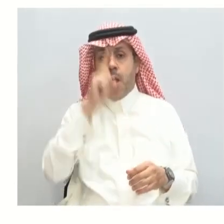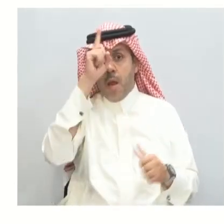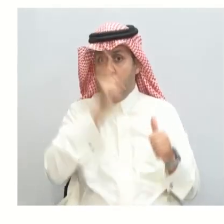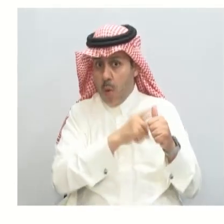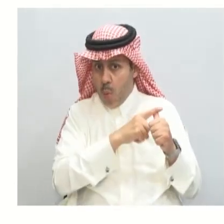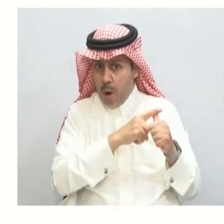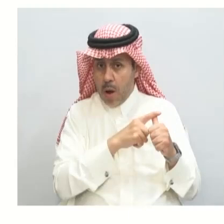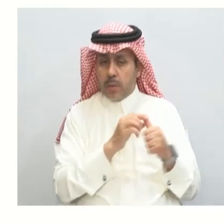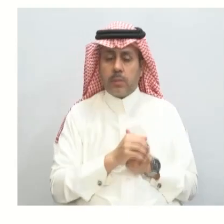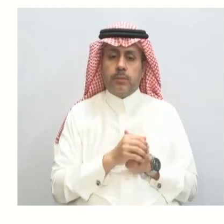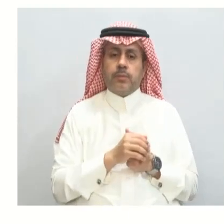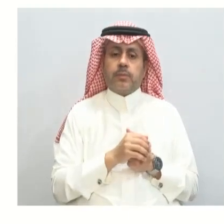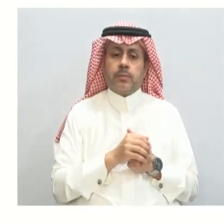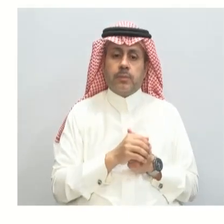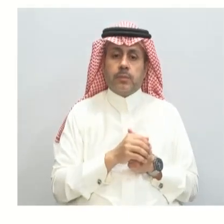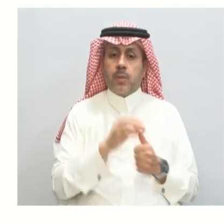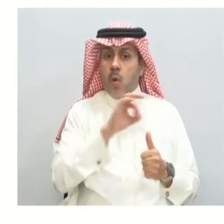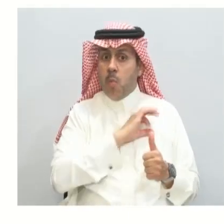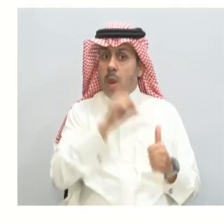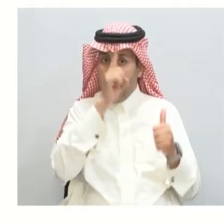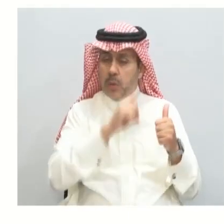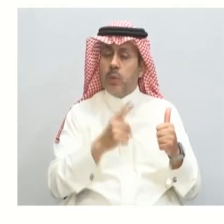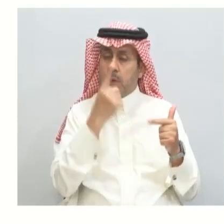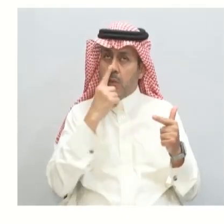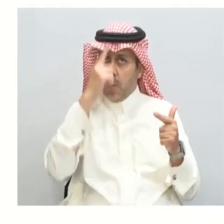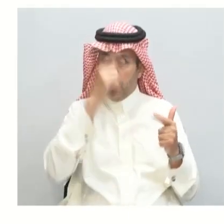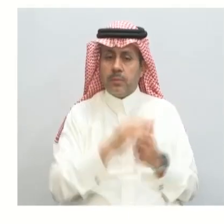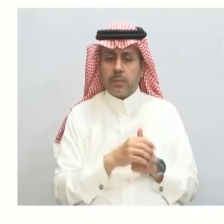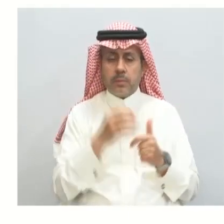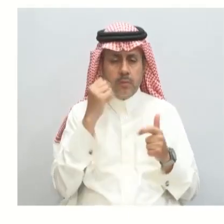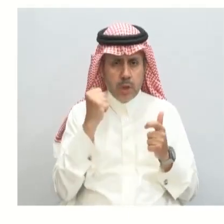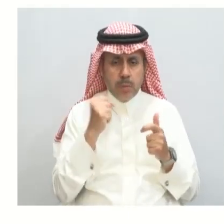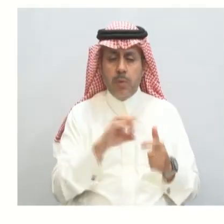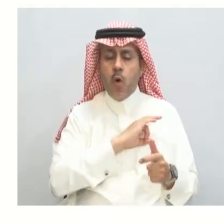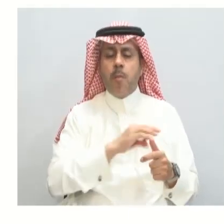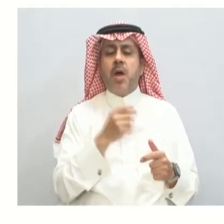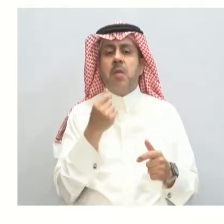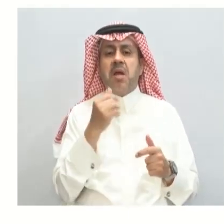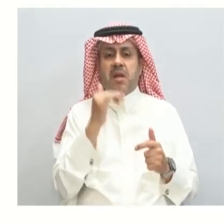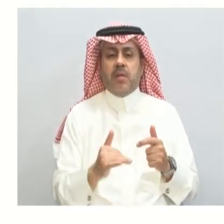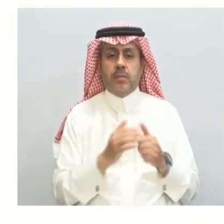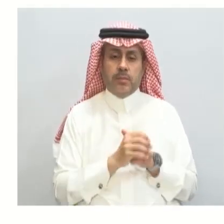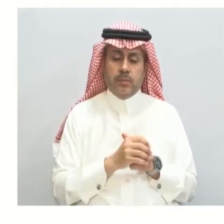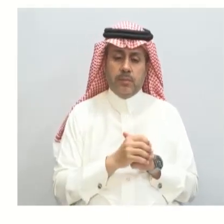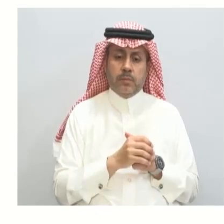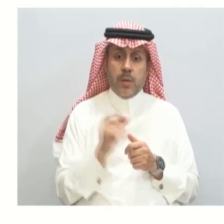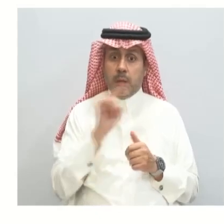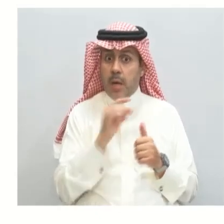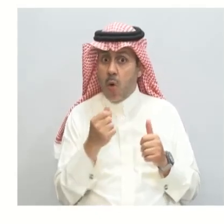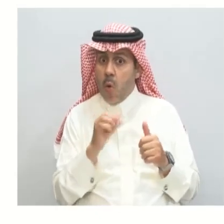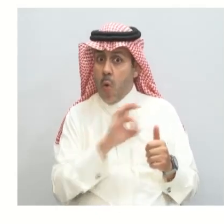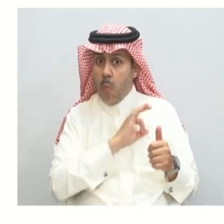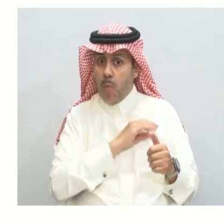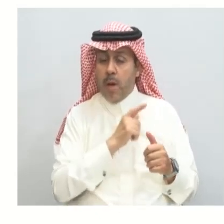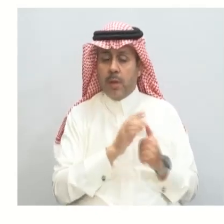وجل يكون حبه لله عز وجل وطاعته لله عز وجل اشد من حبه لهذا المال حتى لا يحمله هذا